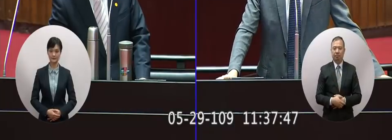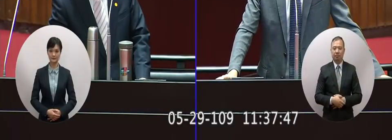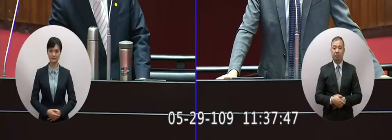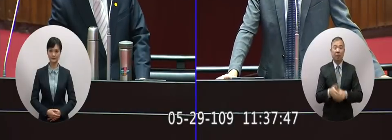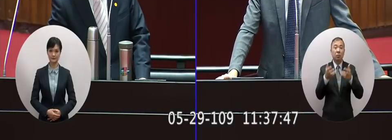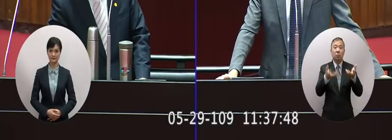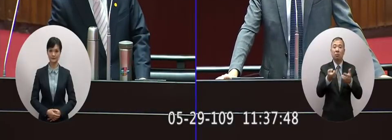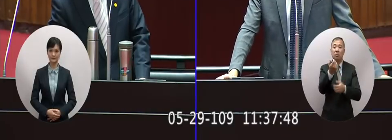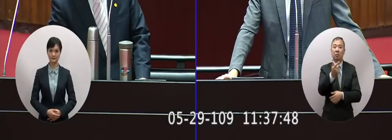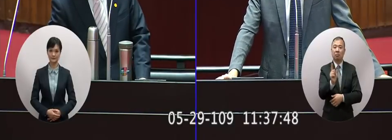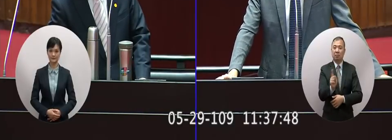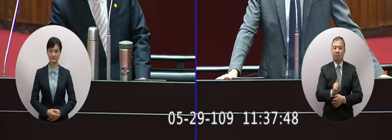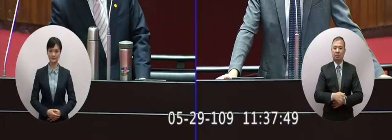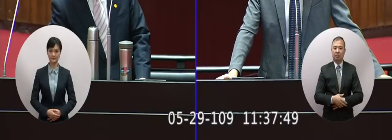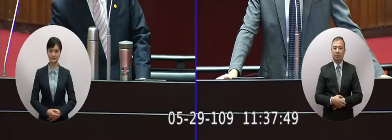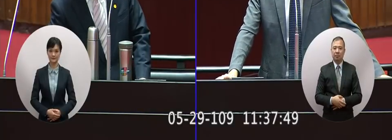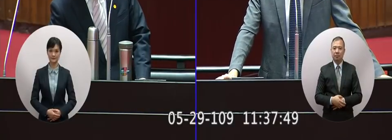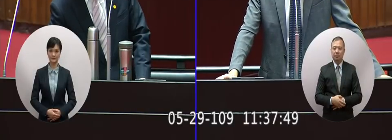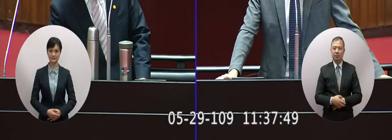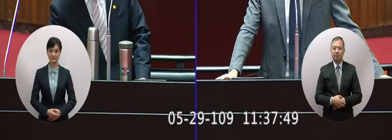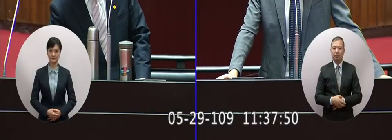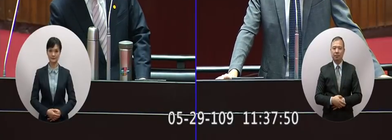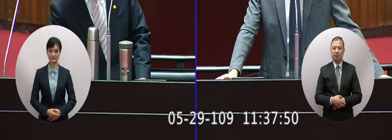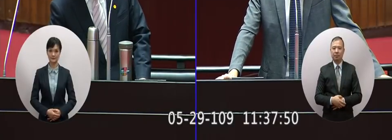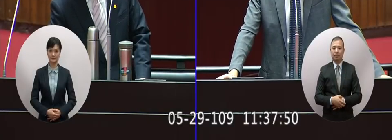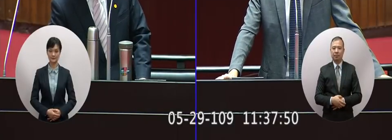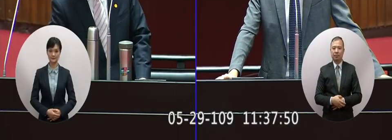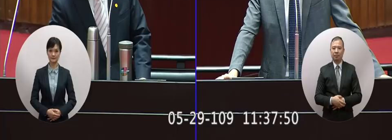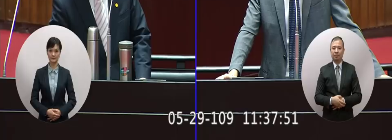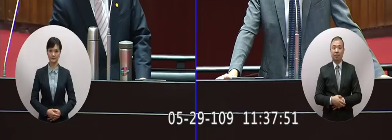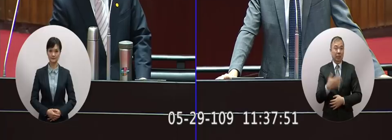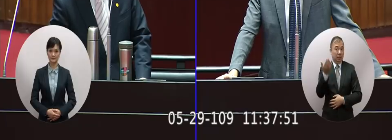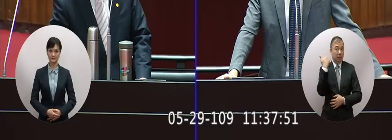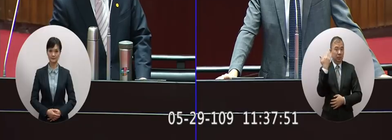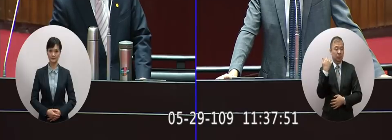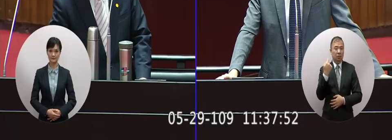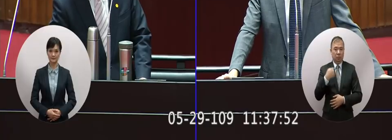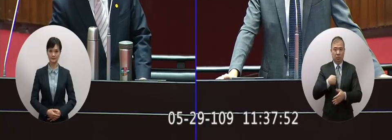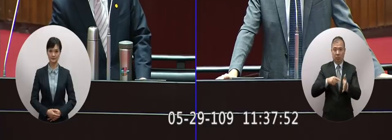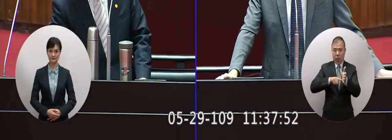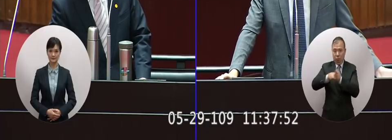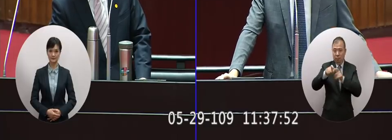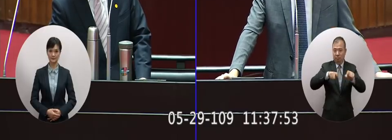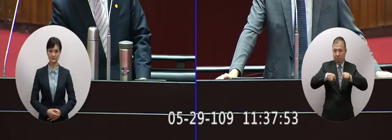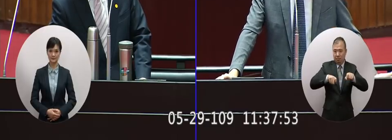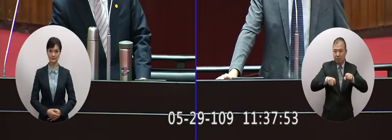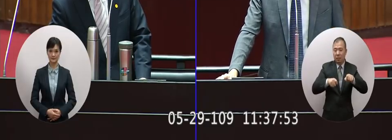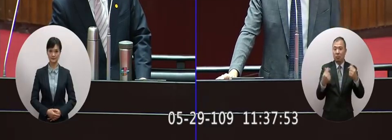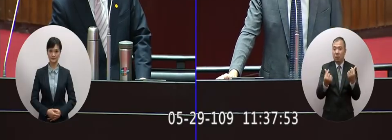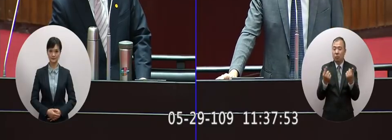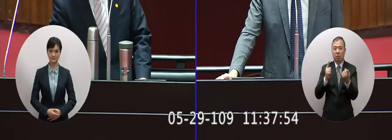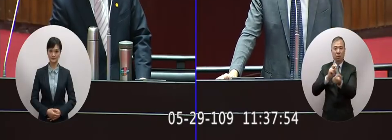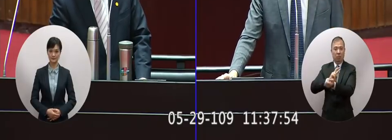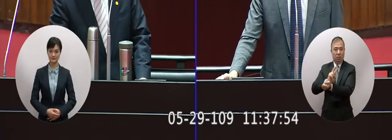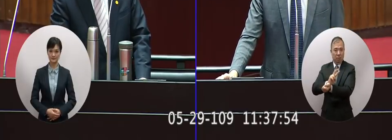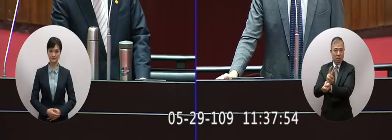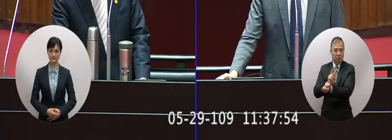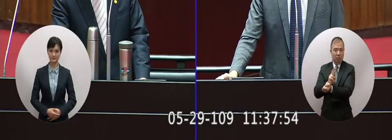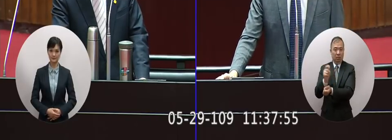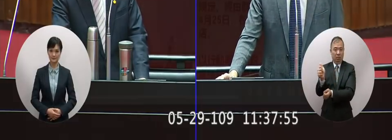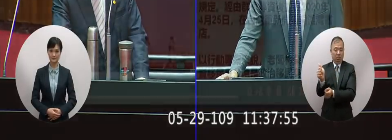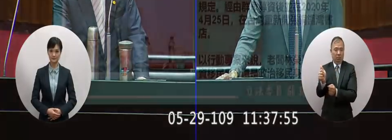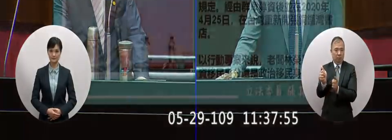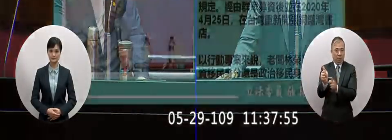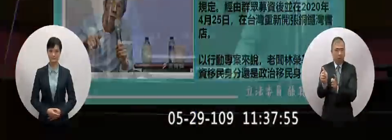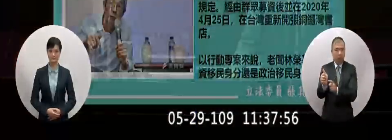重点就在这。其实我们过去用专案的方式，其实比如说以林荣基先生来讲，其